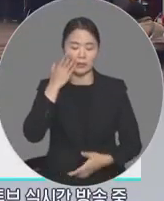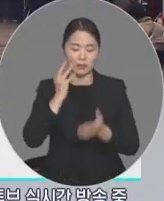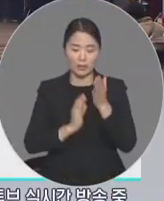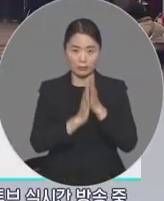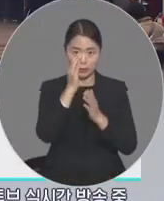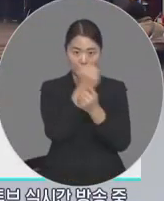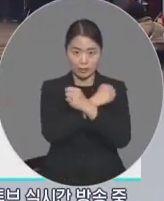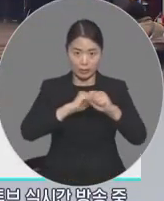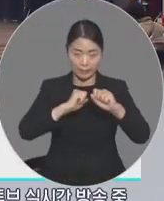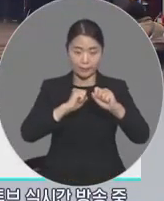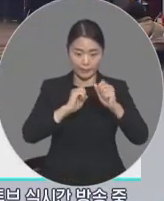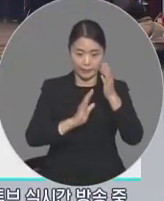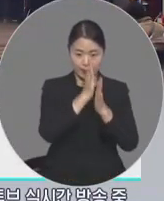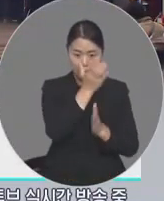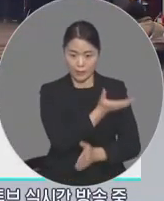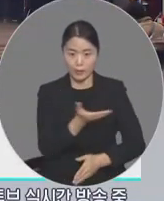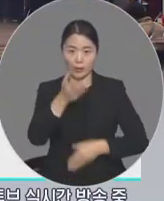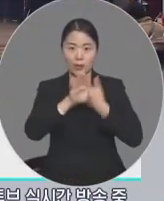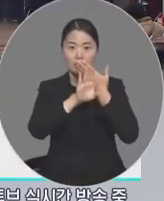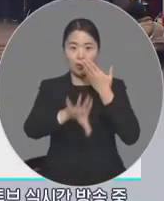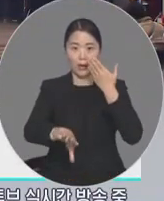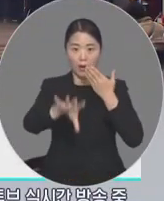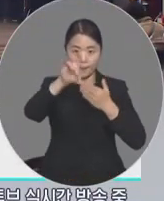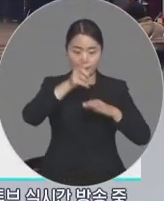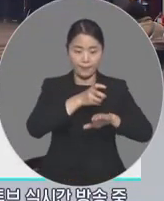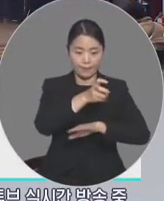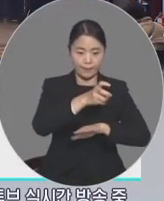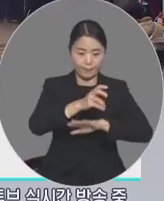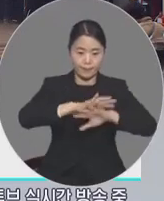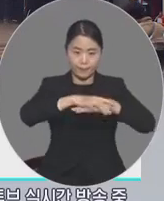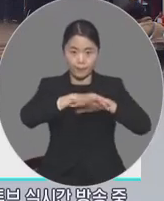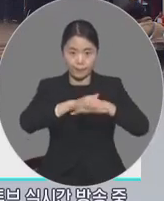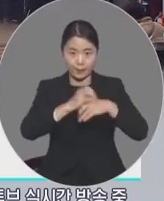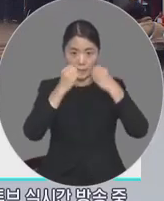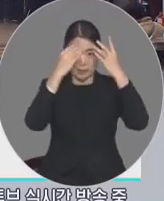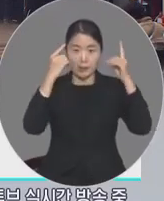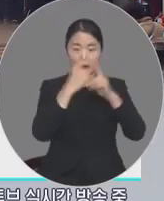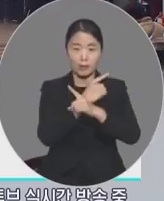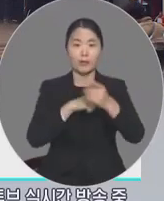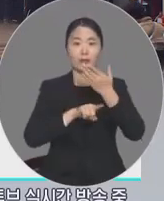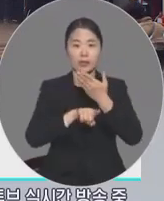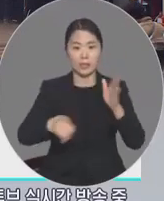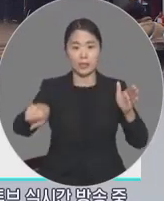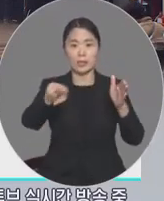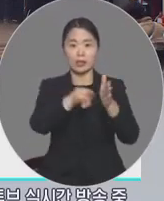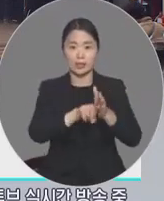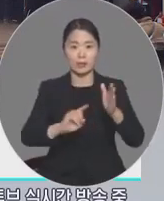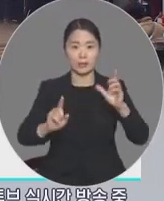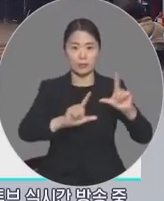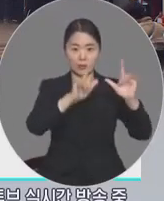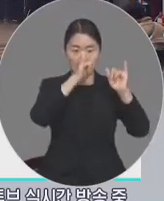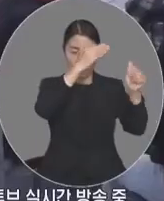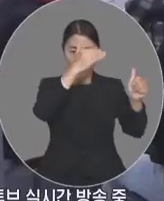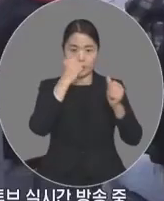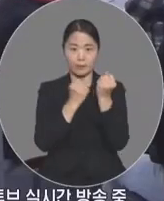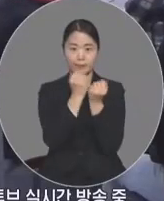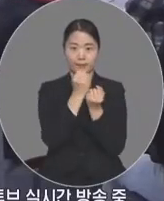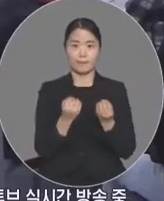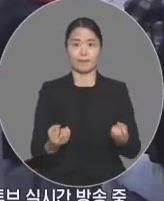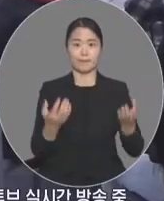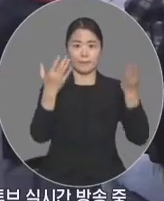울산시가 광역시 승격 이후 처음으로 버스 노선 개편을 위해 오늘 주민 설명회를 열었습니다.